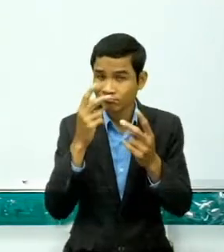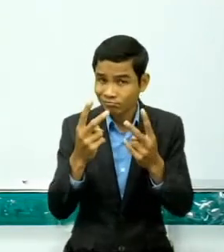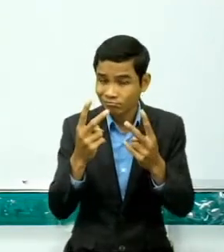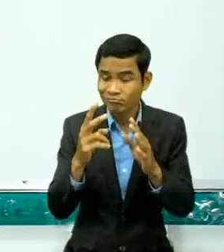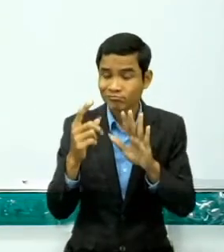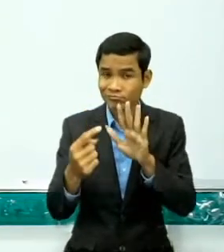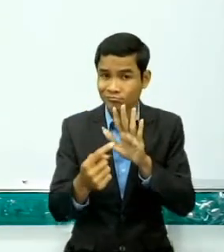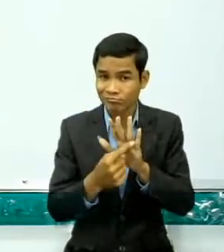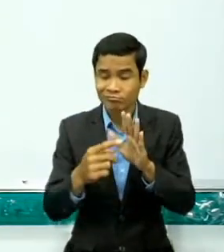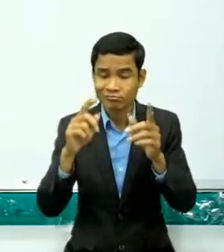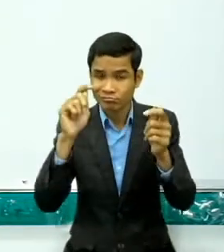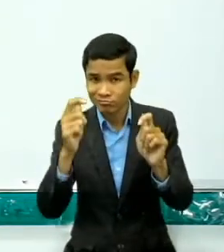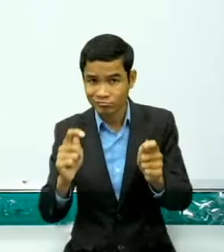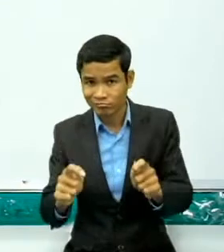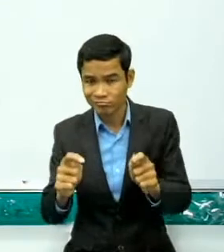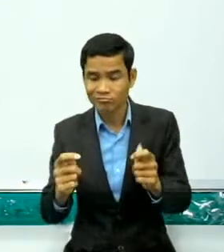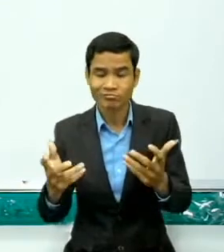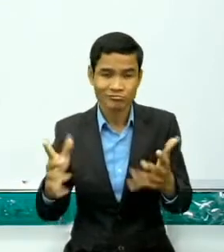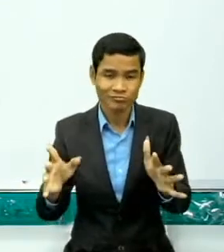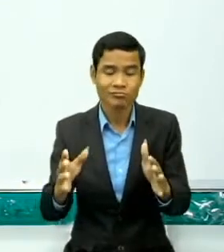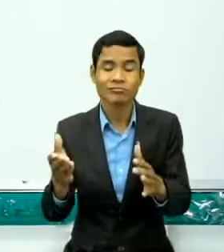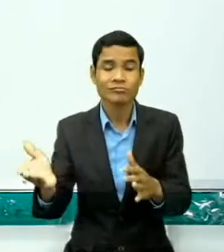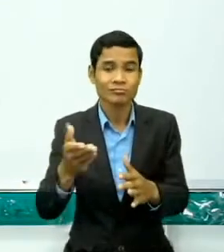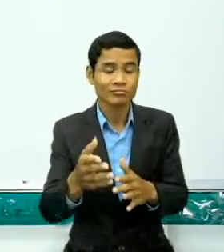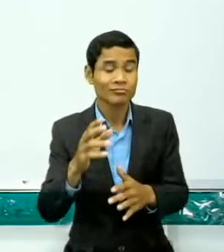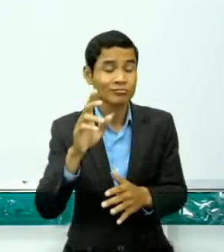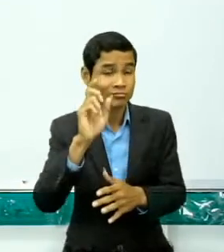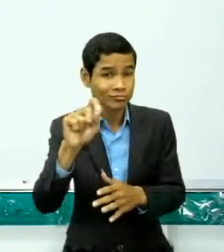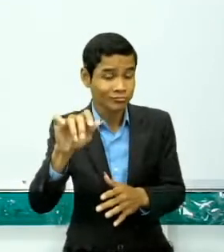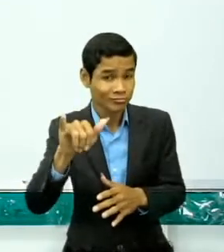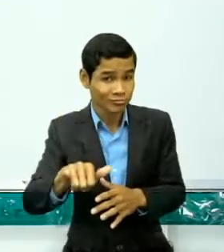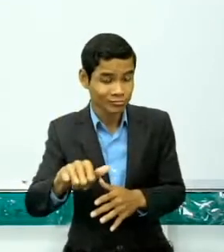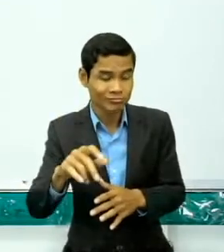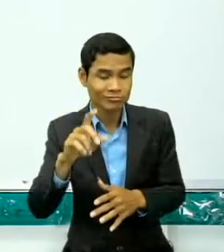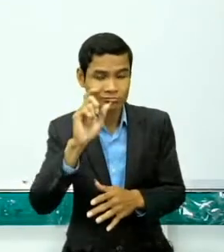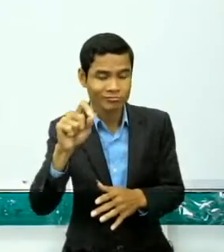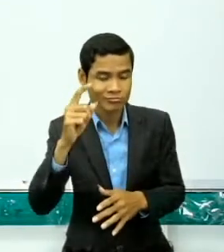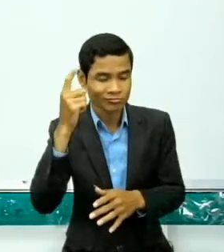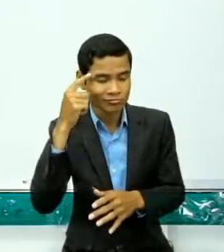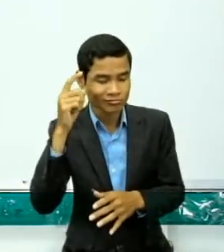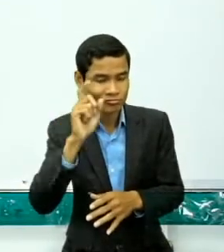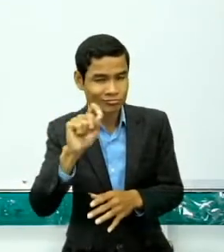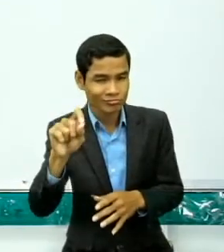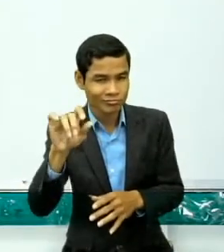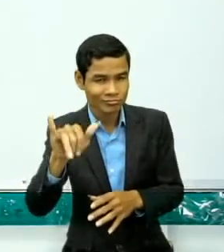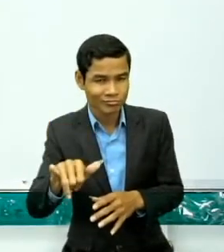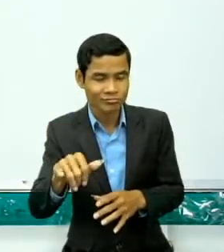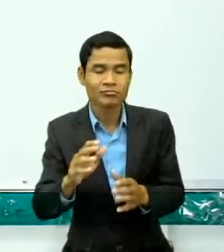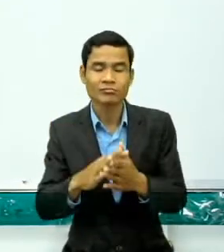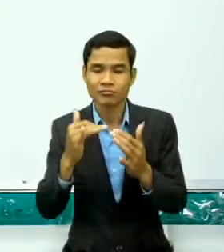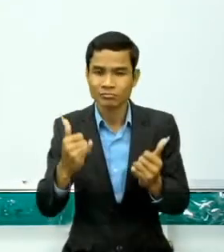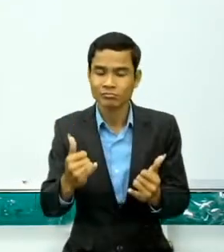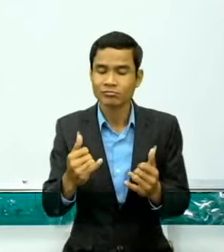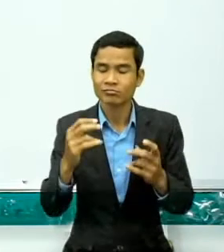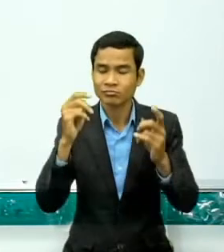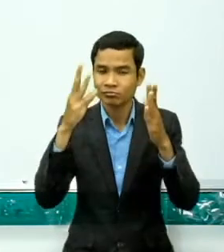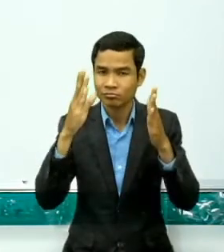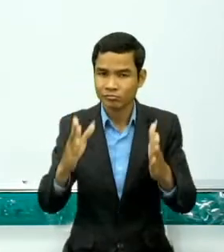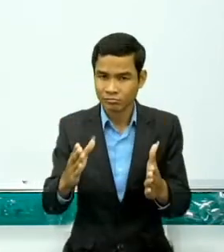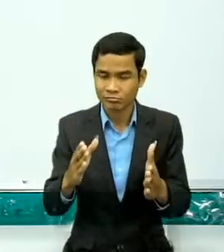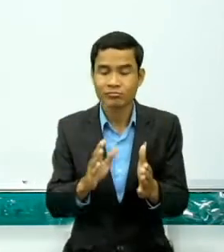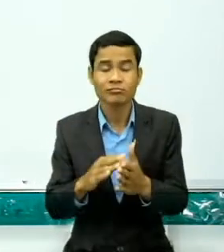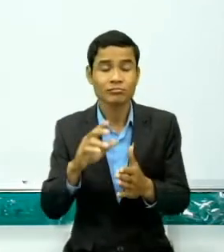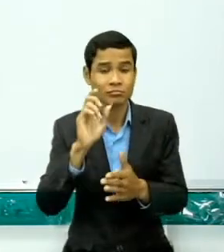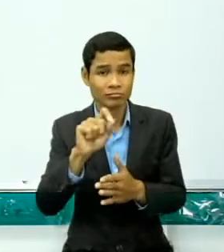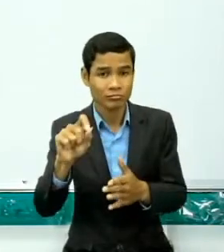ណាតើកូនអត់ទាន់ចេះសរសេរស្រាអឺមិនអញ្ចឹងហ៎ចាអញ្ចឹងអ្នកគ្រូនឹងនាំកូនឲ្យចេះសរសេរស្រាអឺណាដោយអ្ន